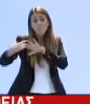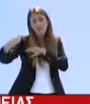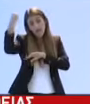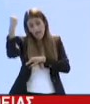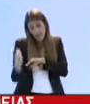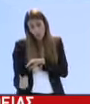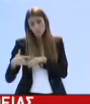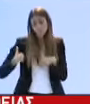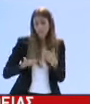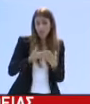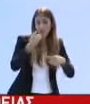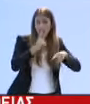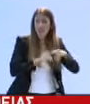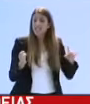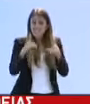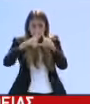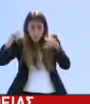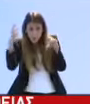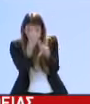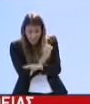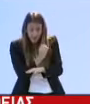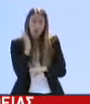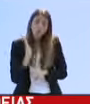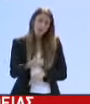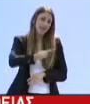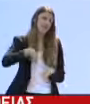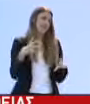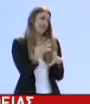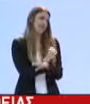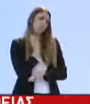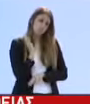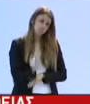στην Ελλάδα. Αν τα κατάφερε η Κύπρος, μπορούμε να τα καταφέρουμε κι εμείς.